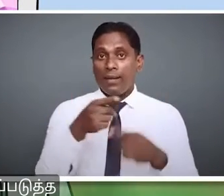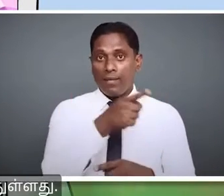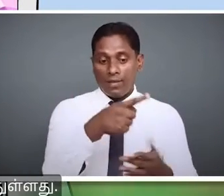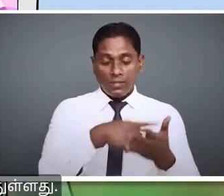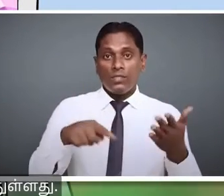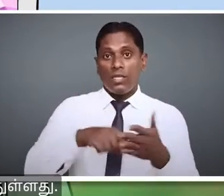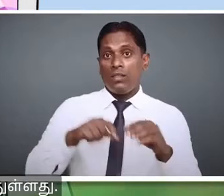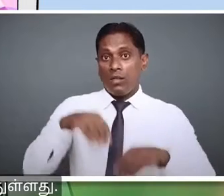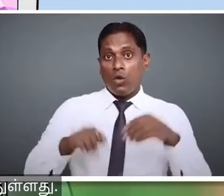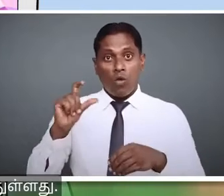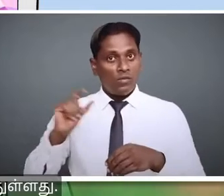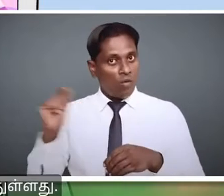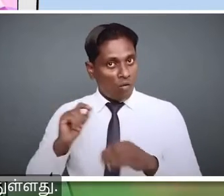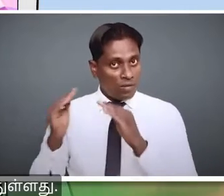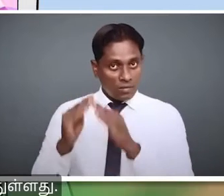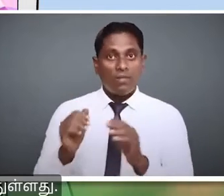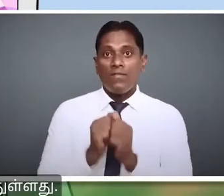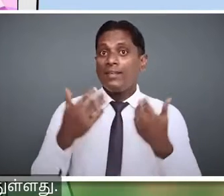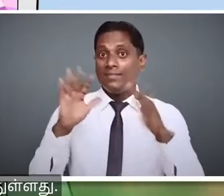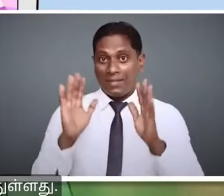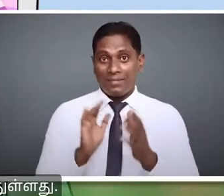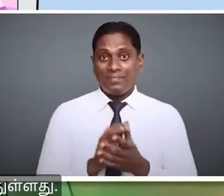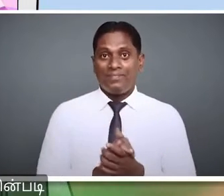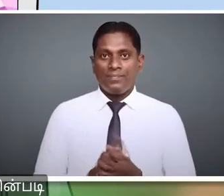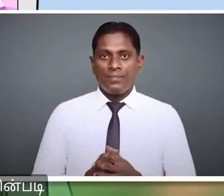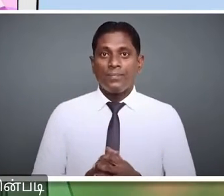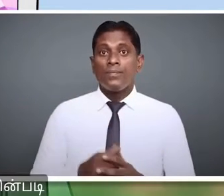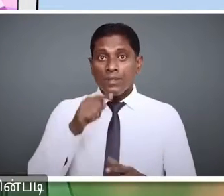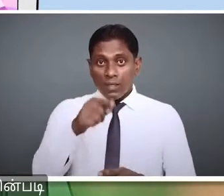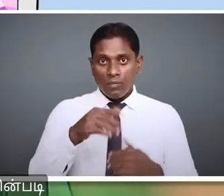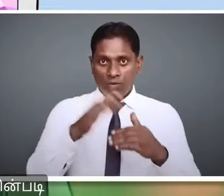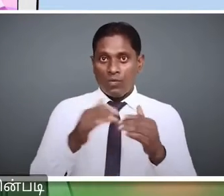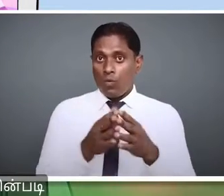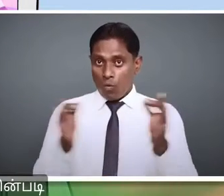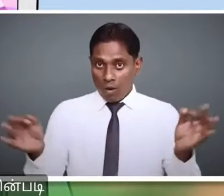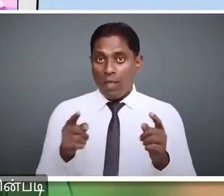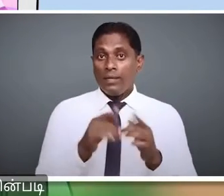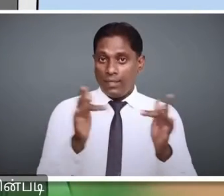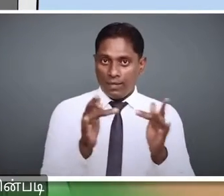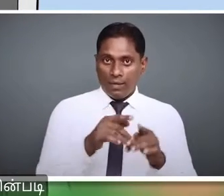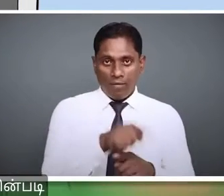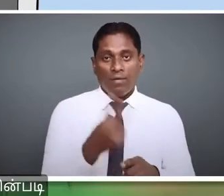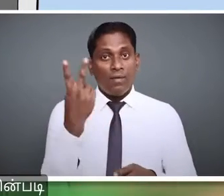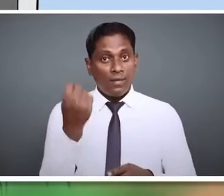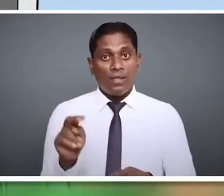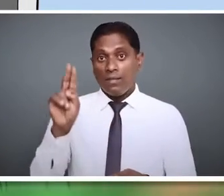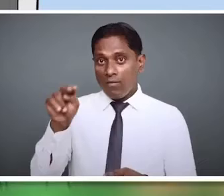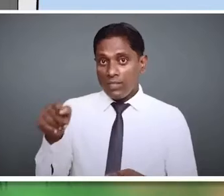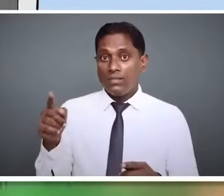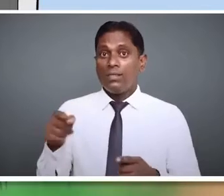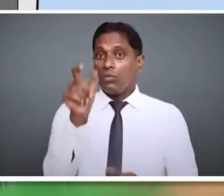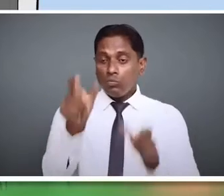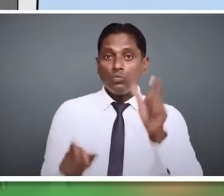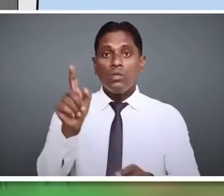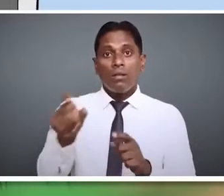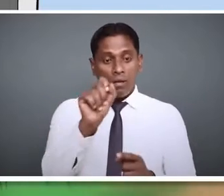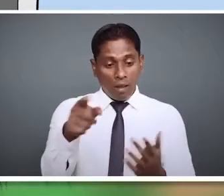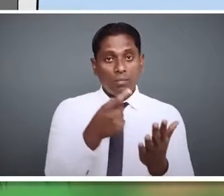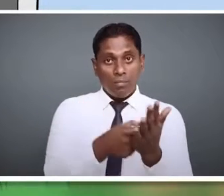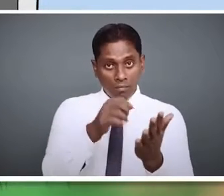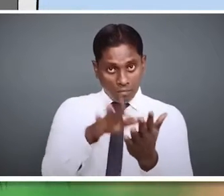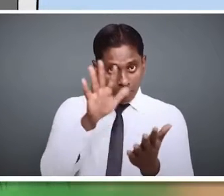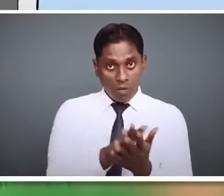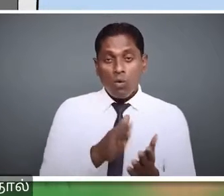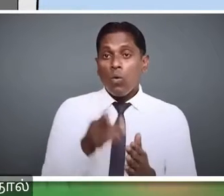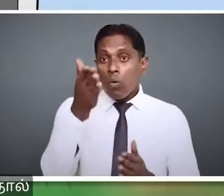அறிமுகப்படுத்த தேர்தல்கள் ஆணையம் நடவடிக்கை எடுத்துள்ளது. இந்த இணையதள பதிவு திட்ட முறையின்படி 2020